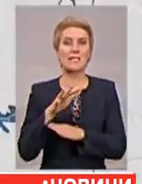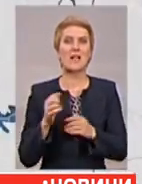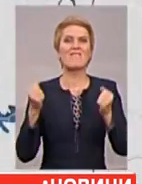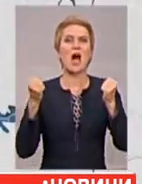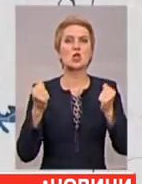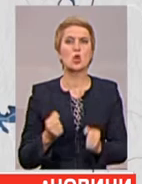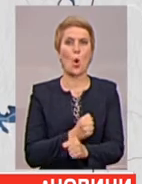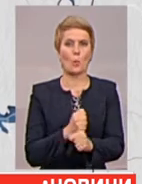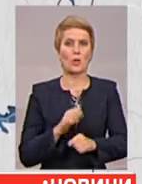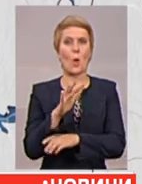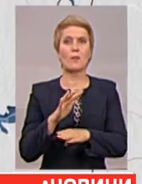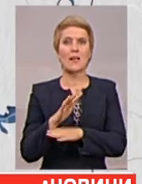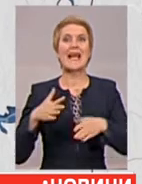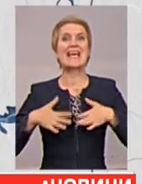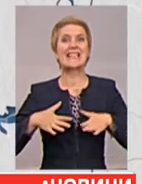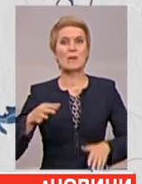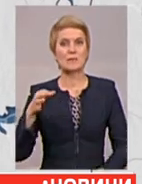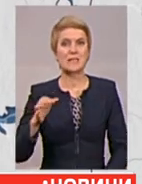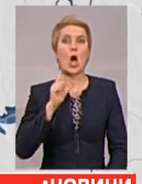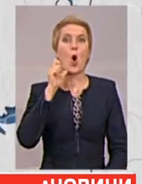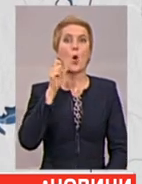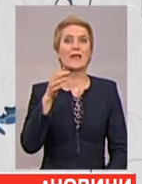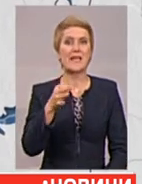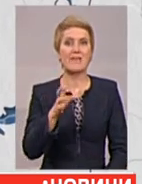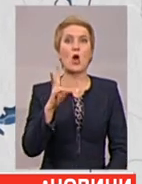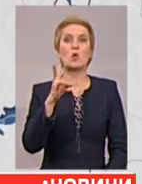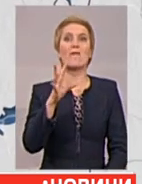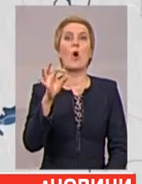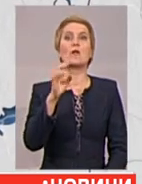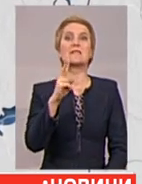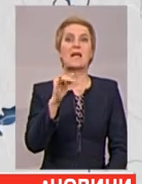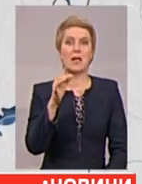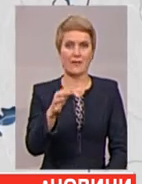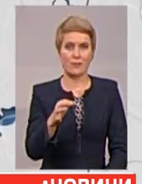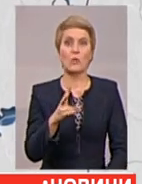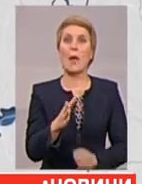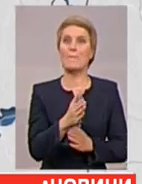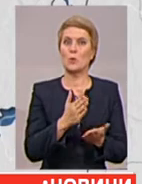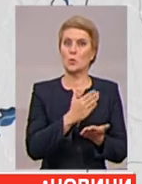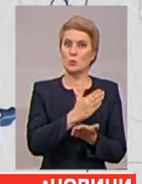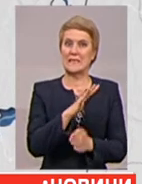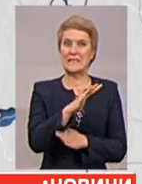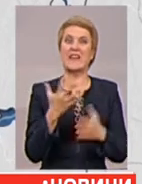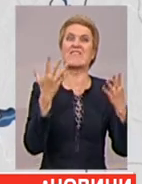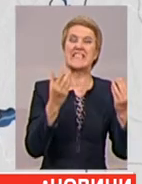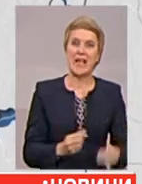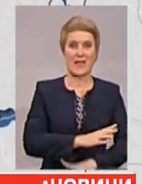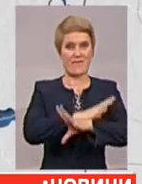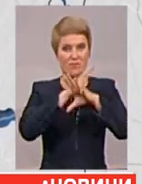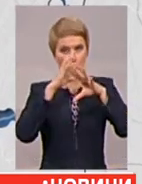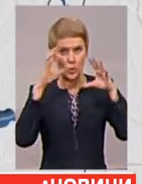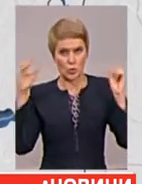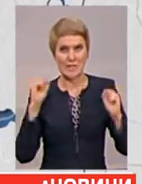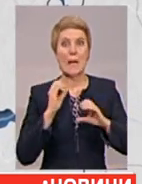обстрілювали Кримське, Оріхове, Новоолександрівку. На Маріупольському рубежі ворог веде вогонь і вдень, і вночі. З мінометів по позиціях